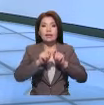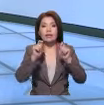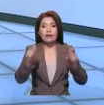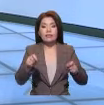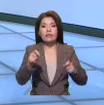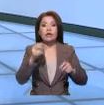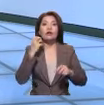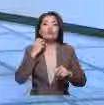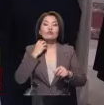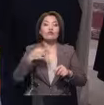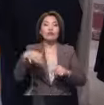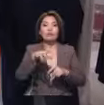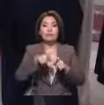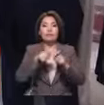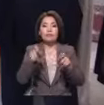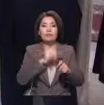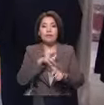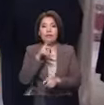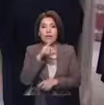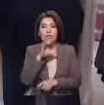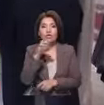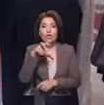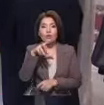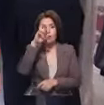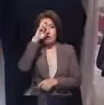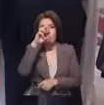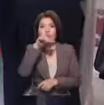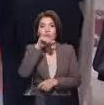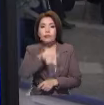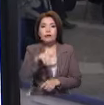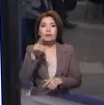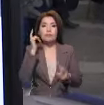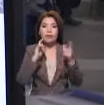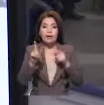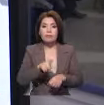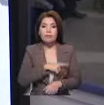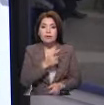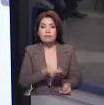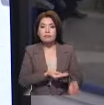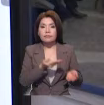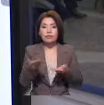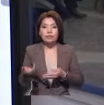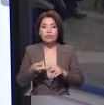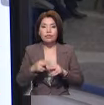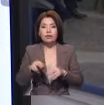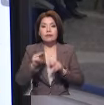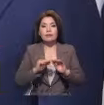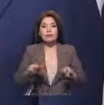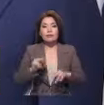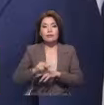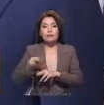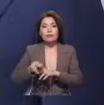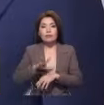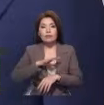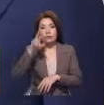кафедра негізінде құрылды. Онда Кореяның Сеул ұлттық ғылым және технологиялар университетіне мамандар келіп, студенттерге білім беретін болады. Бұл мемлекет